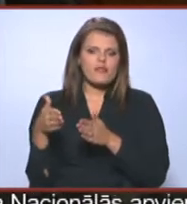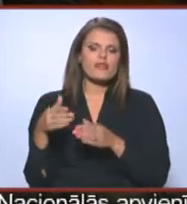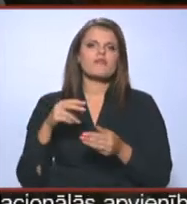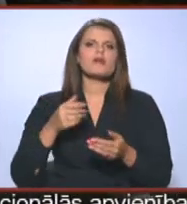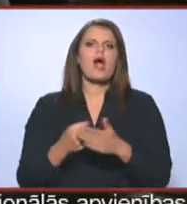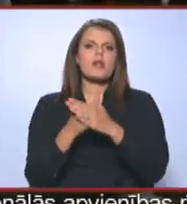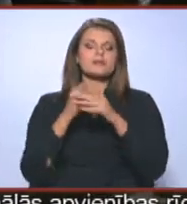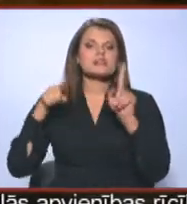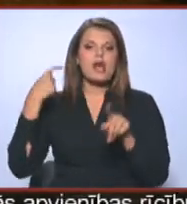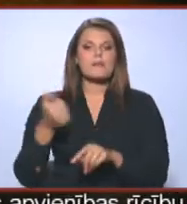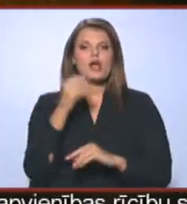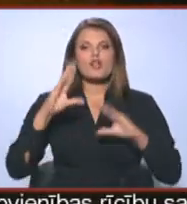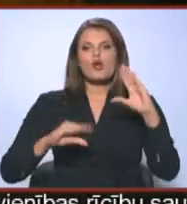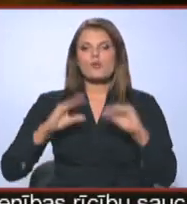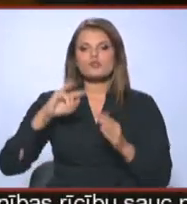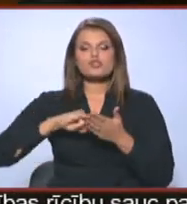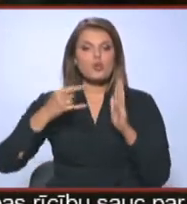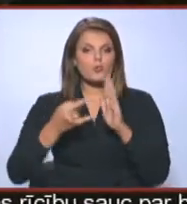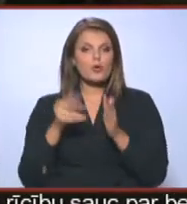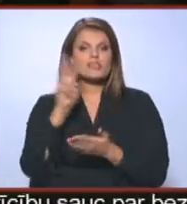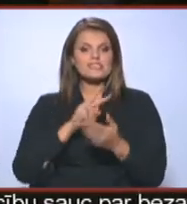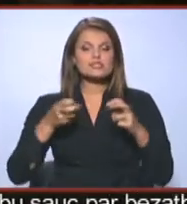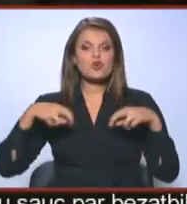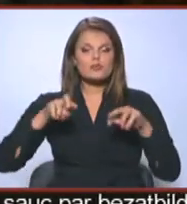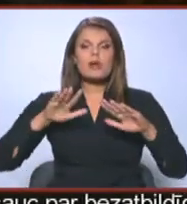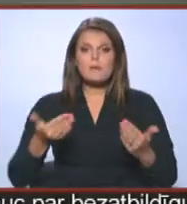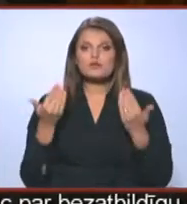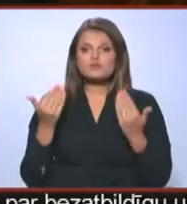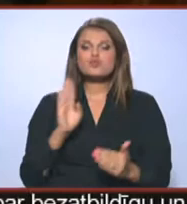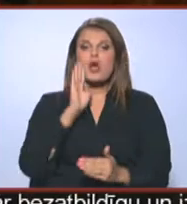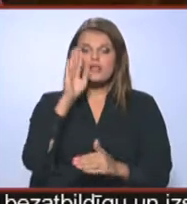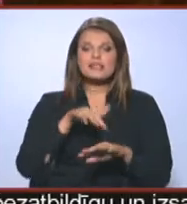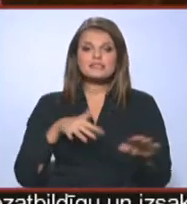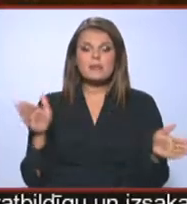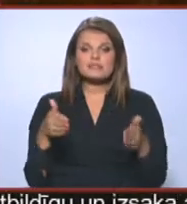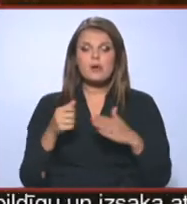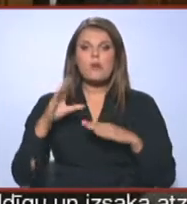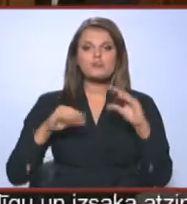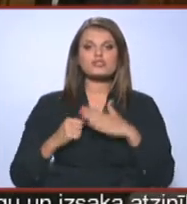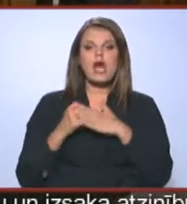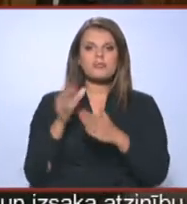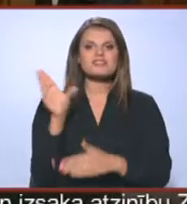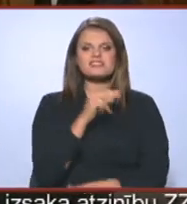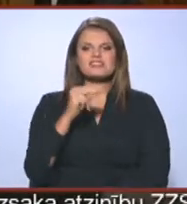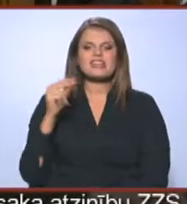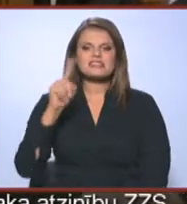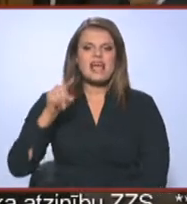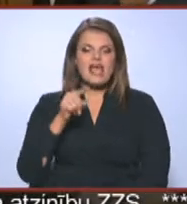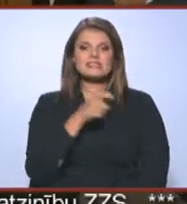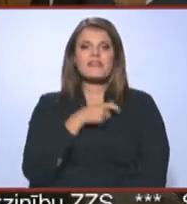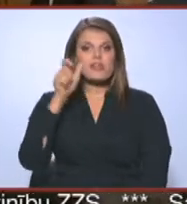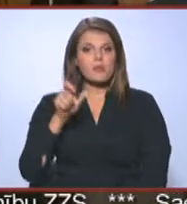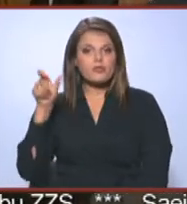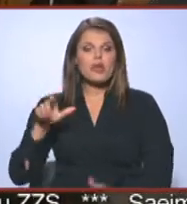nodošanu izskatīšanai komisijām. Taču šorīt Saeimas sēdē, lemjot par šo jautājumu, budžetu atbalstīja visi ZZS deputāti,